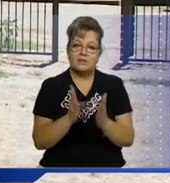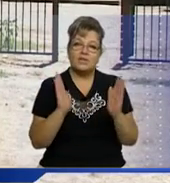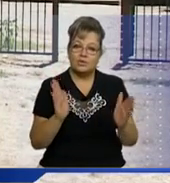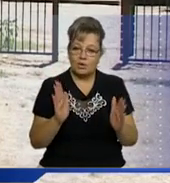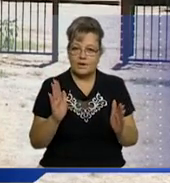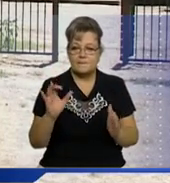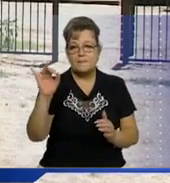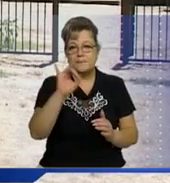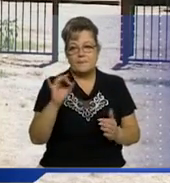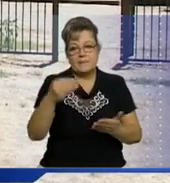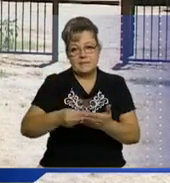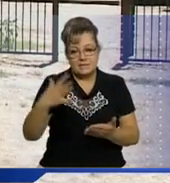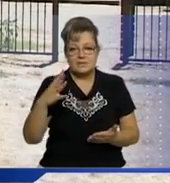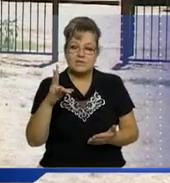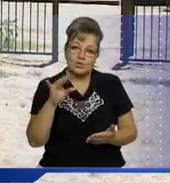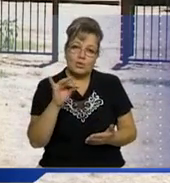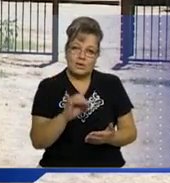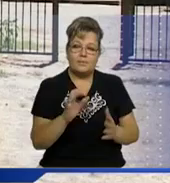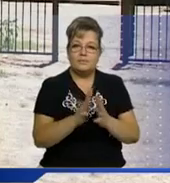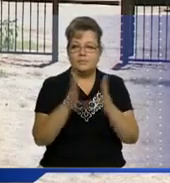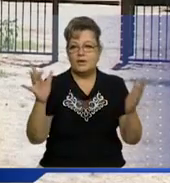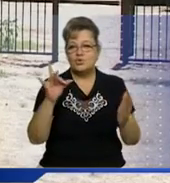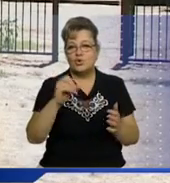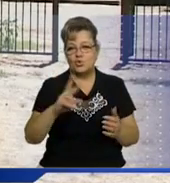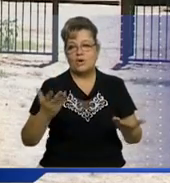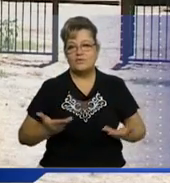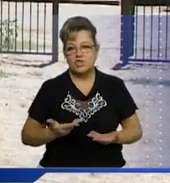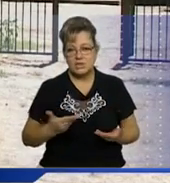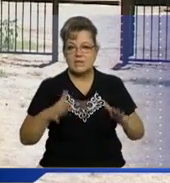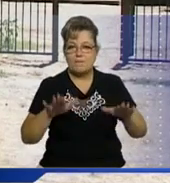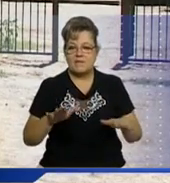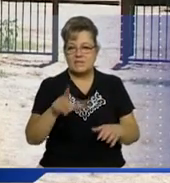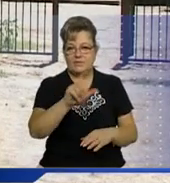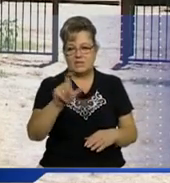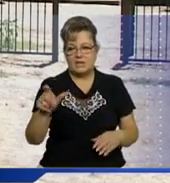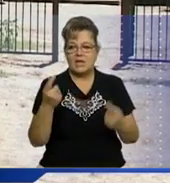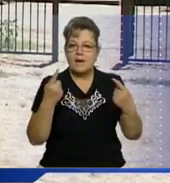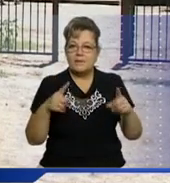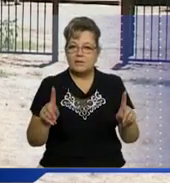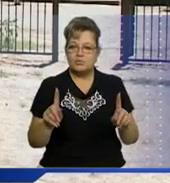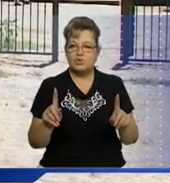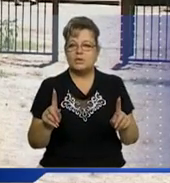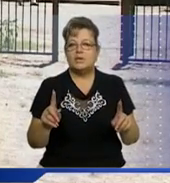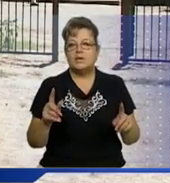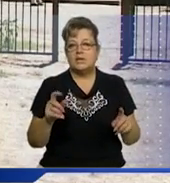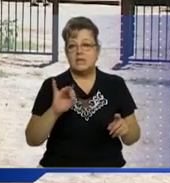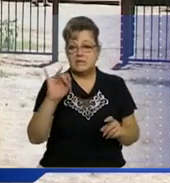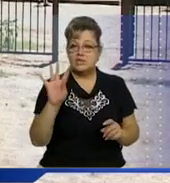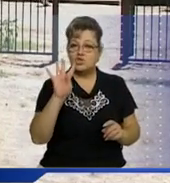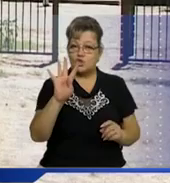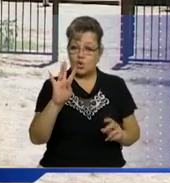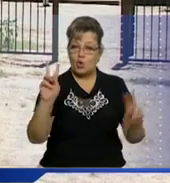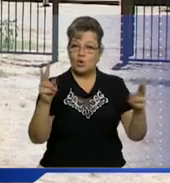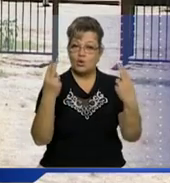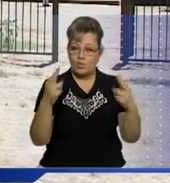имеет не только археологическую и историческую ценность, но и большую роль в жизни местного населения, потому что